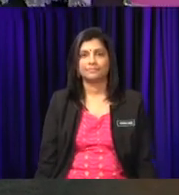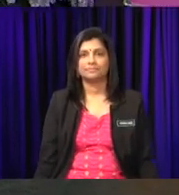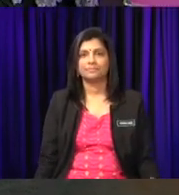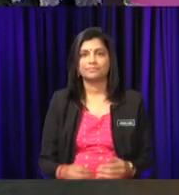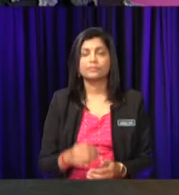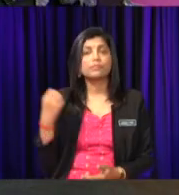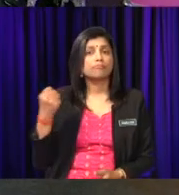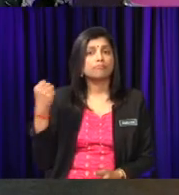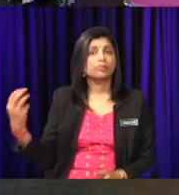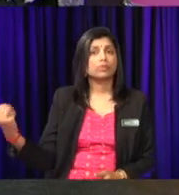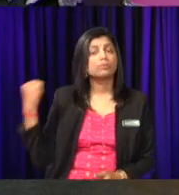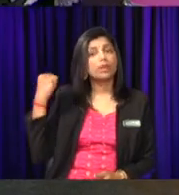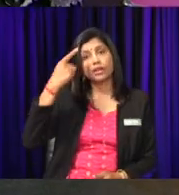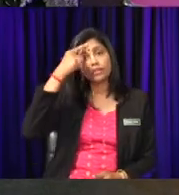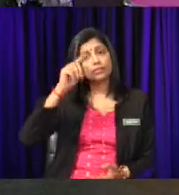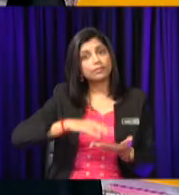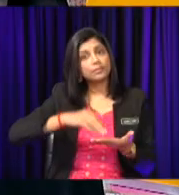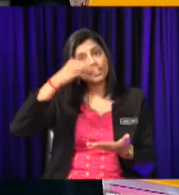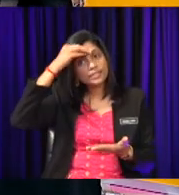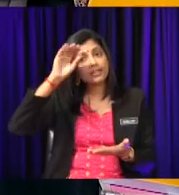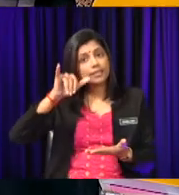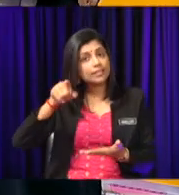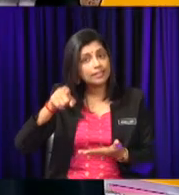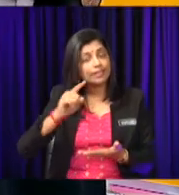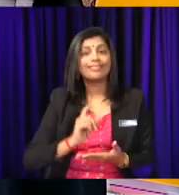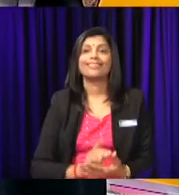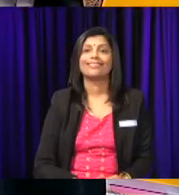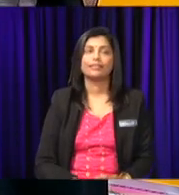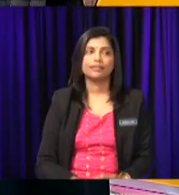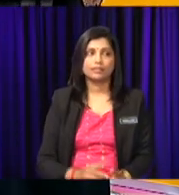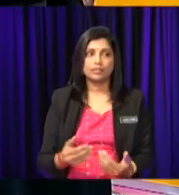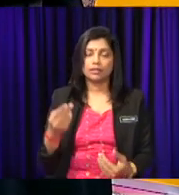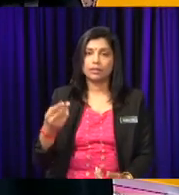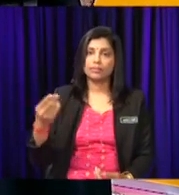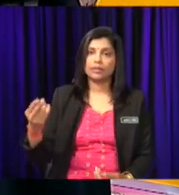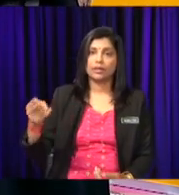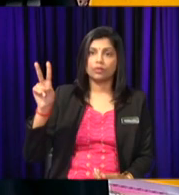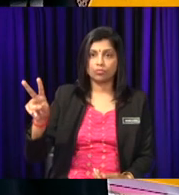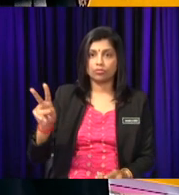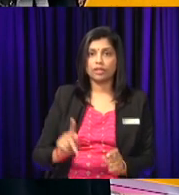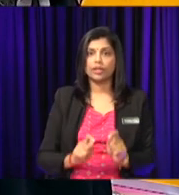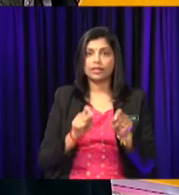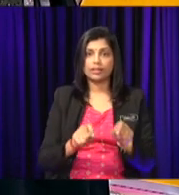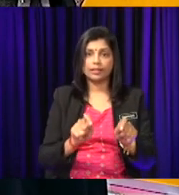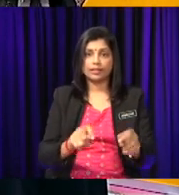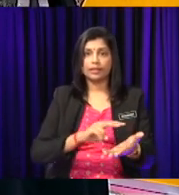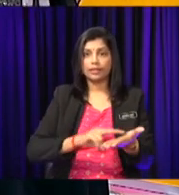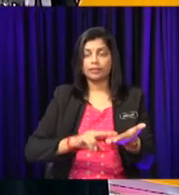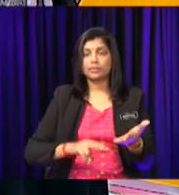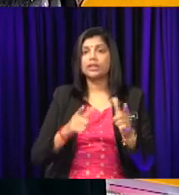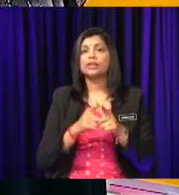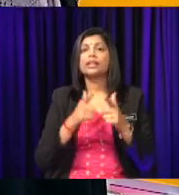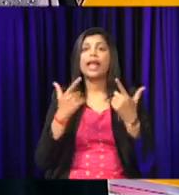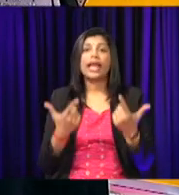Oke kita teruskan dengan bahan kedua tapi kita tidak Guna teknik bacaan yang lain ini sebenarnya yang